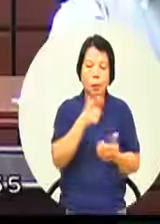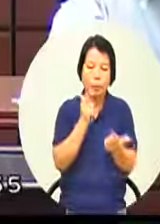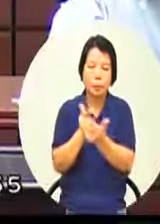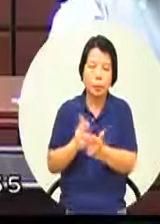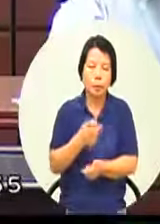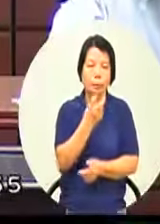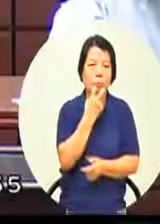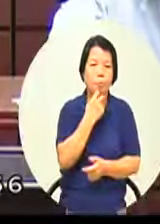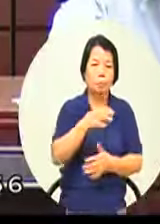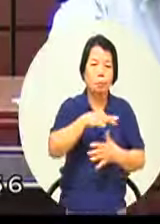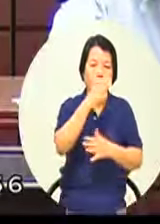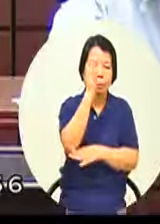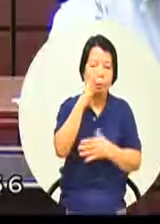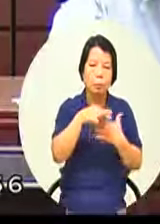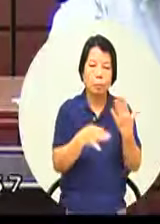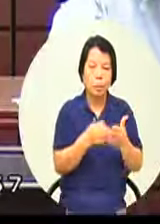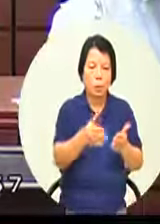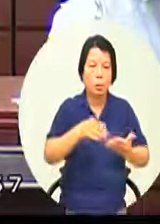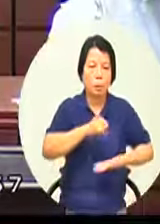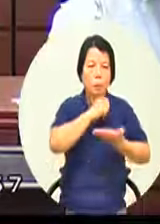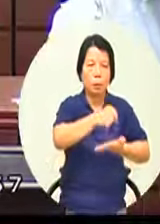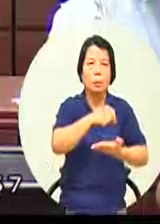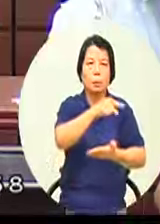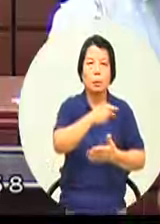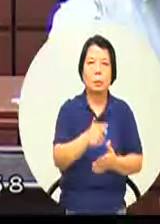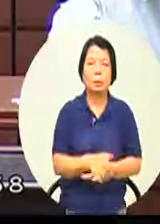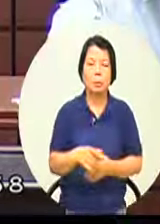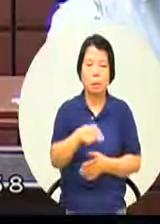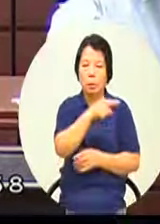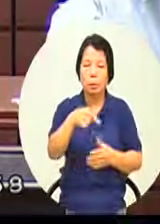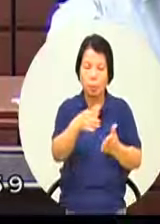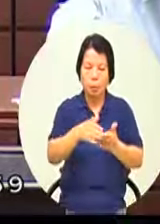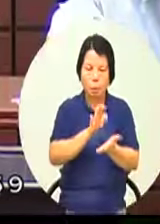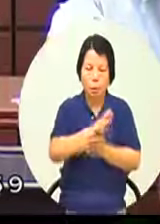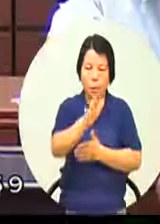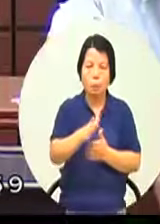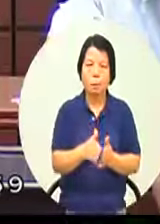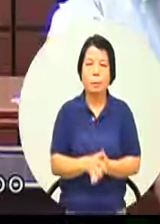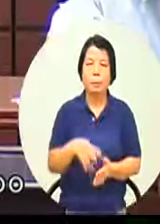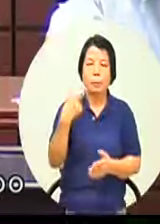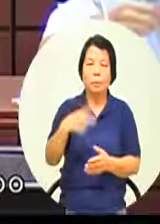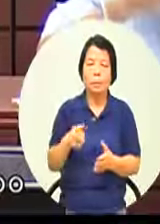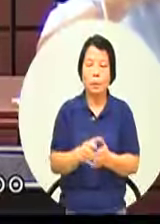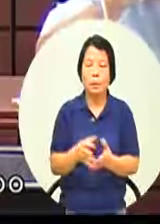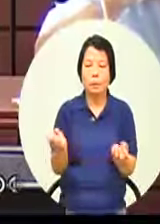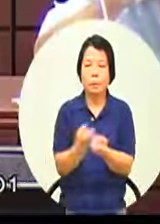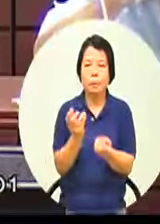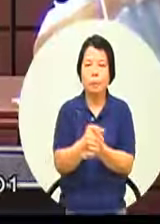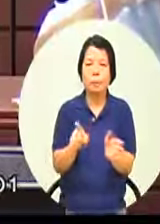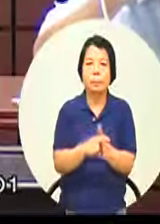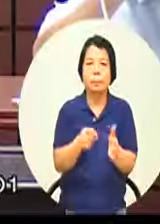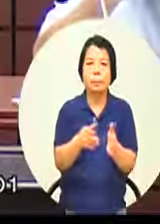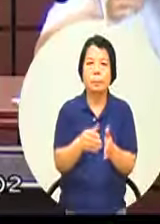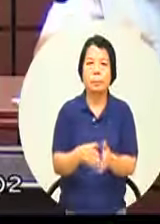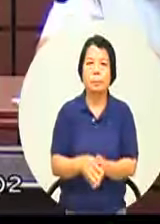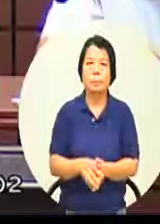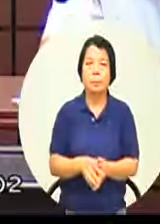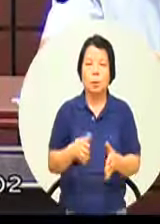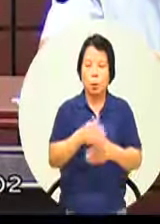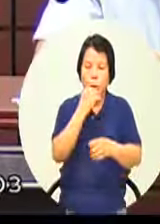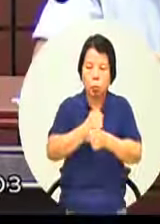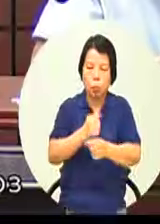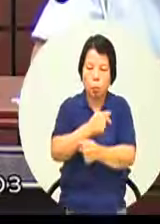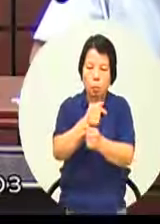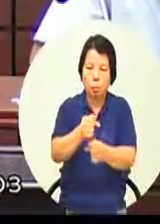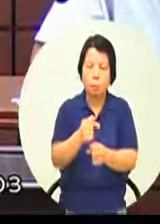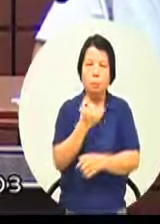央，真的甚至来建议中央、哦、大家找出就是说未来在如果再度发生的时候，我们可以去来、哦、把它做好这